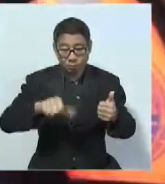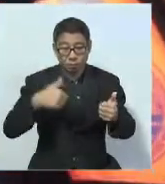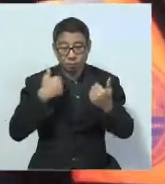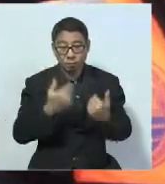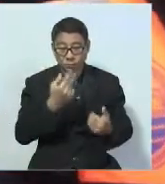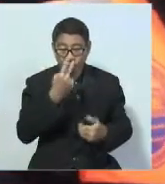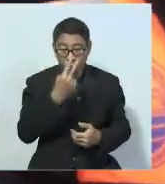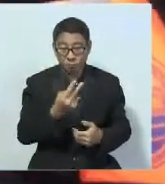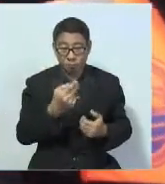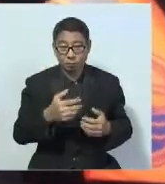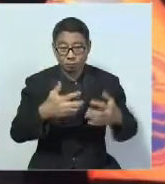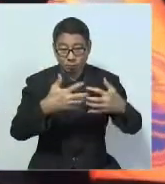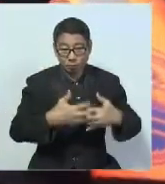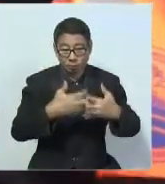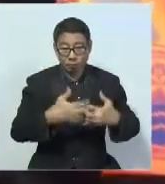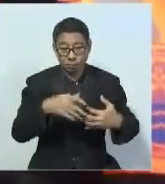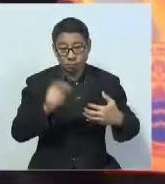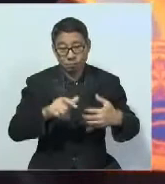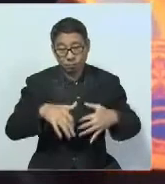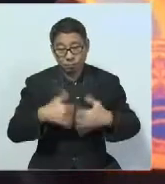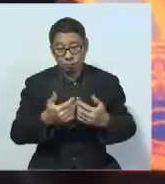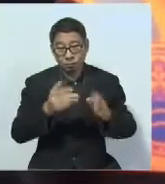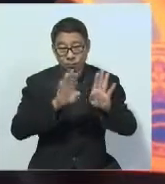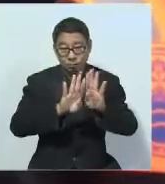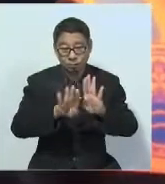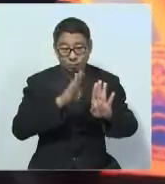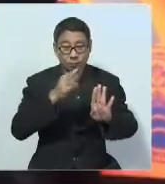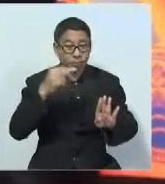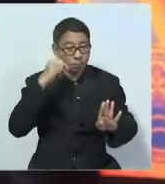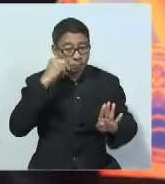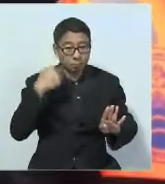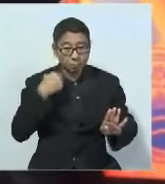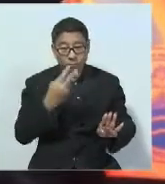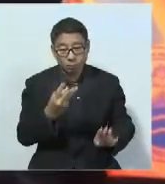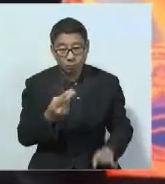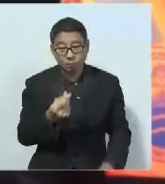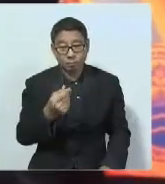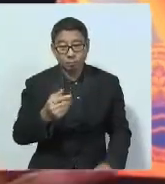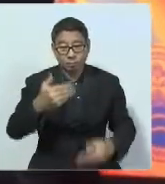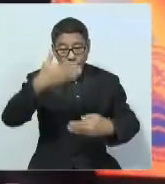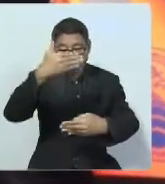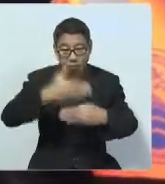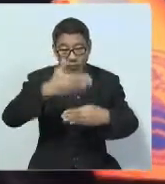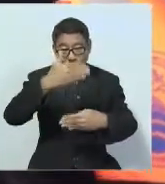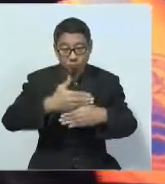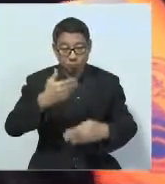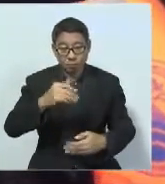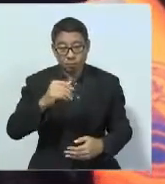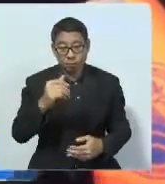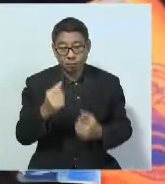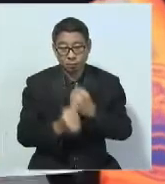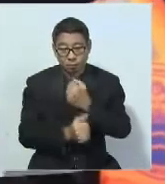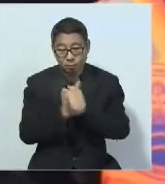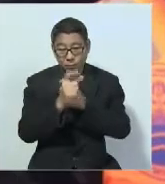ไล่ไปหมดบ้านเครื่องยนต์เป็นอะไรนะฮะประตูระบายน้ำมีกี่ประตูนะครับกระจกเป็นแบบกระจกนิรภัยหรือไม่นะ